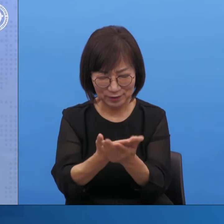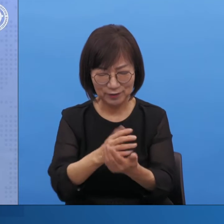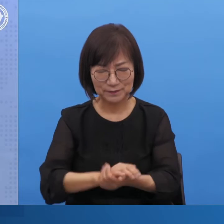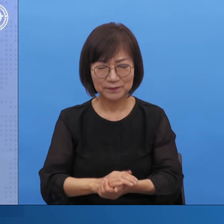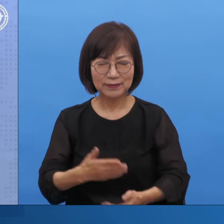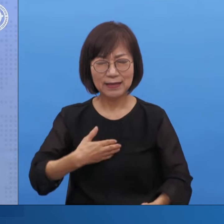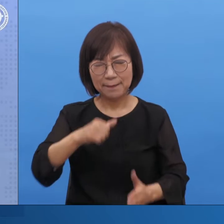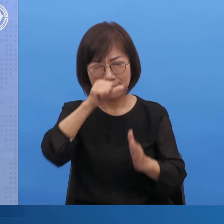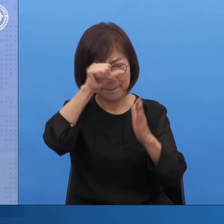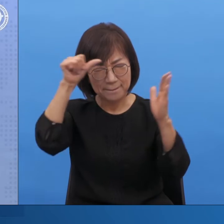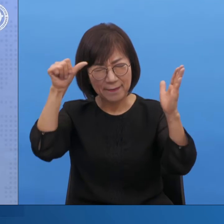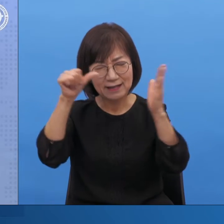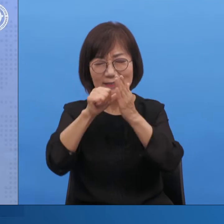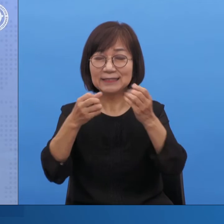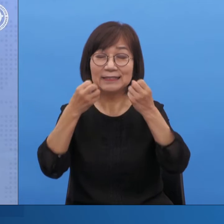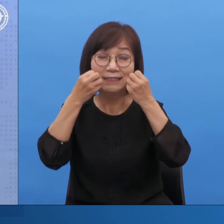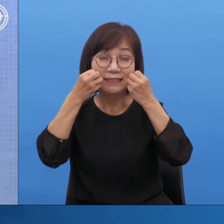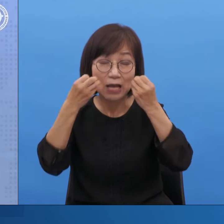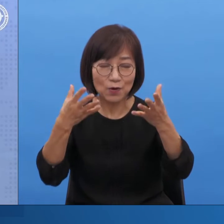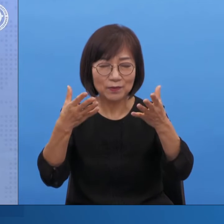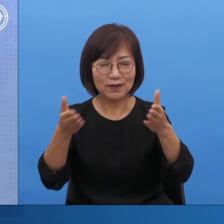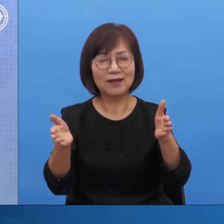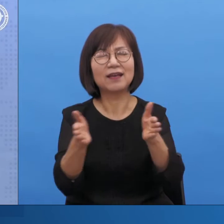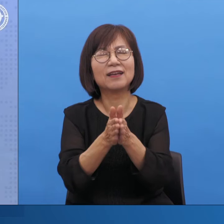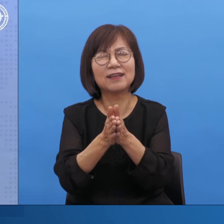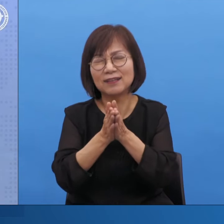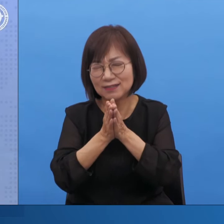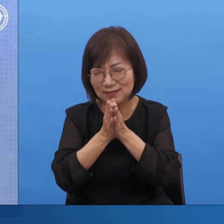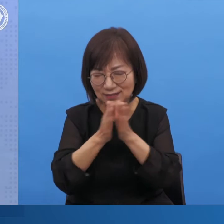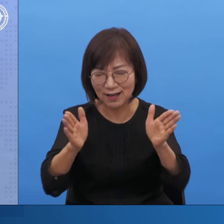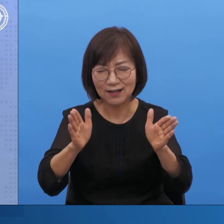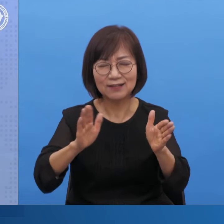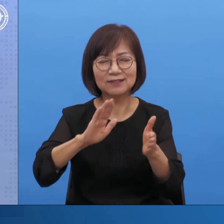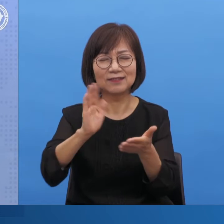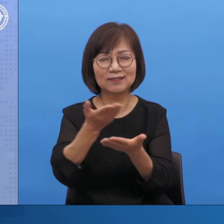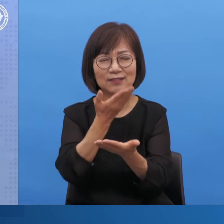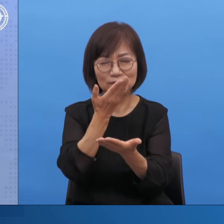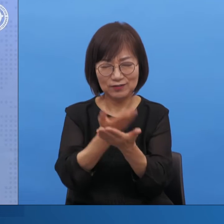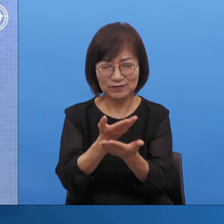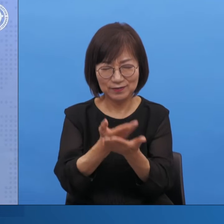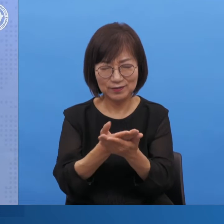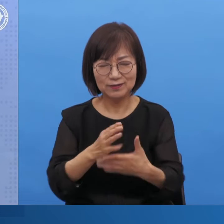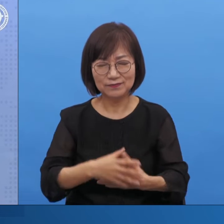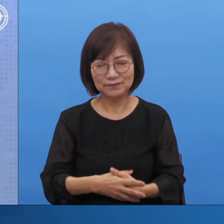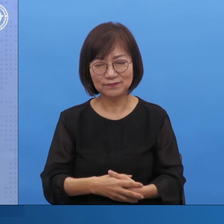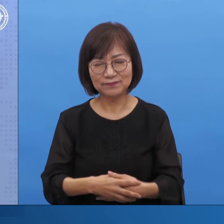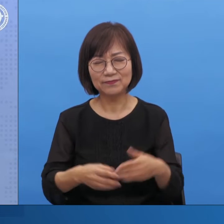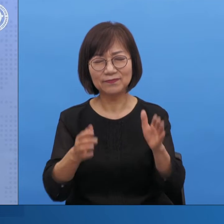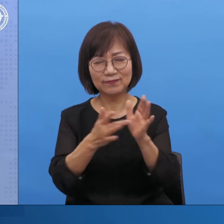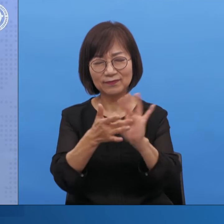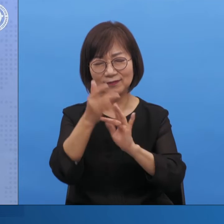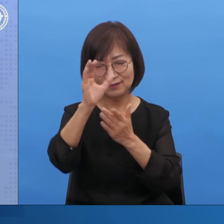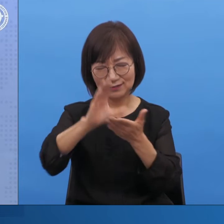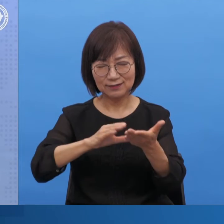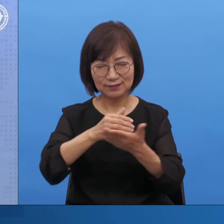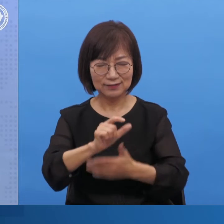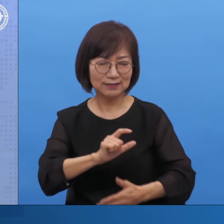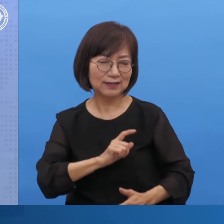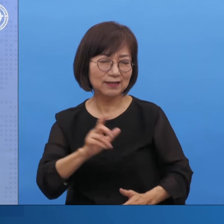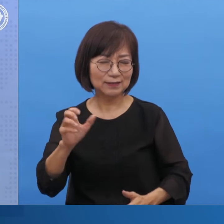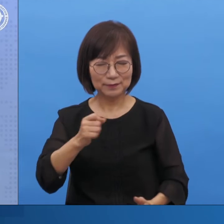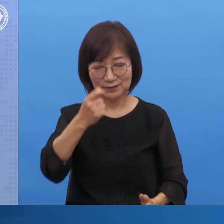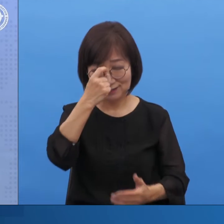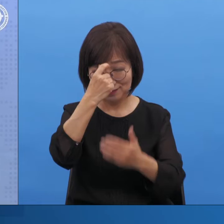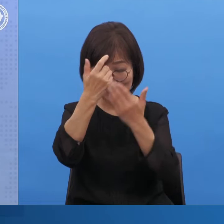인생을 새롭게 하는 시작이 되게 해 주옵소서. And may our lives be bring made new 예수 today. 그리스도 이름으로 In